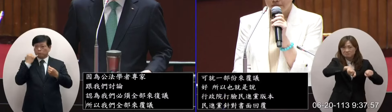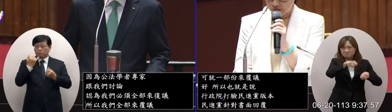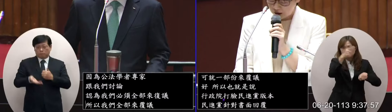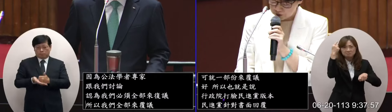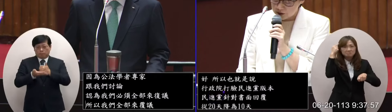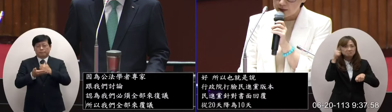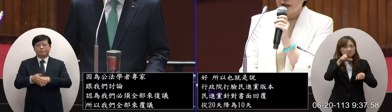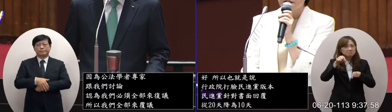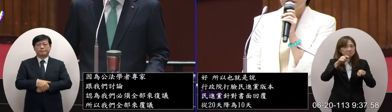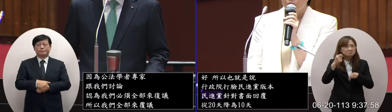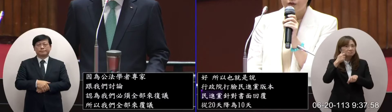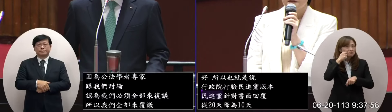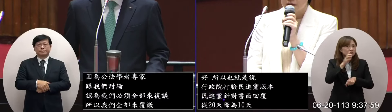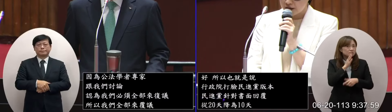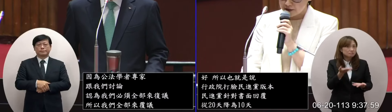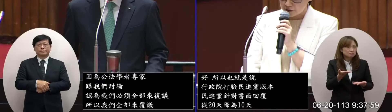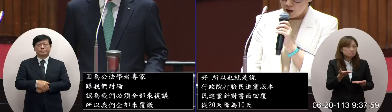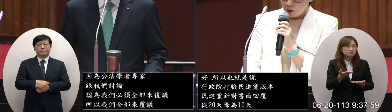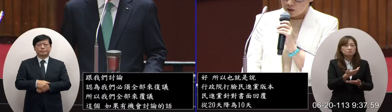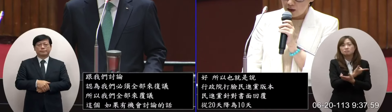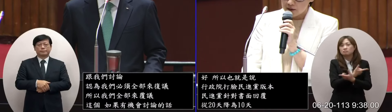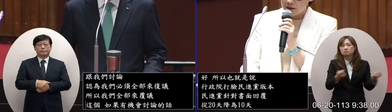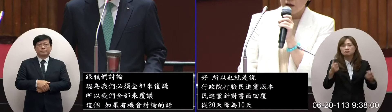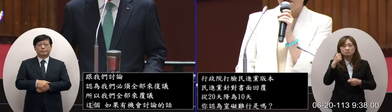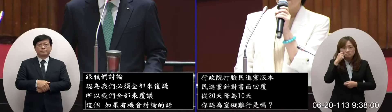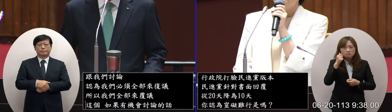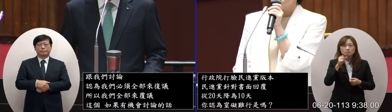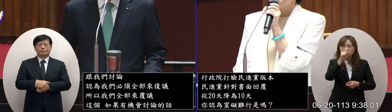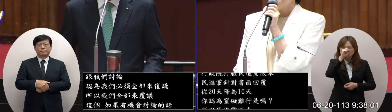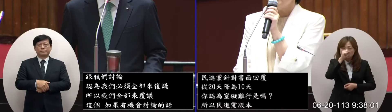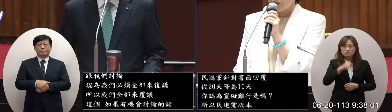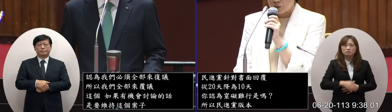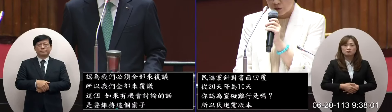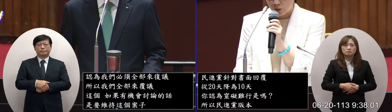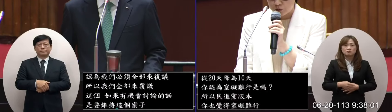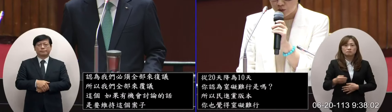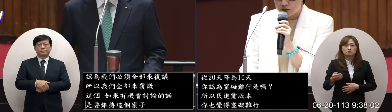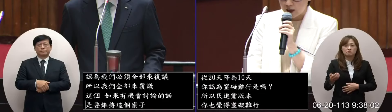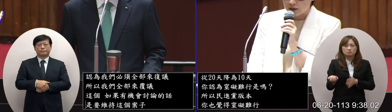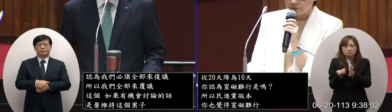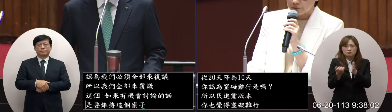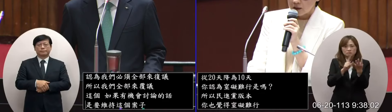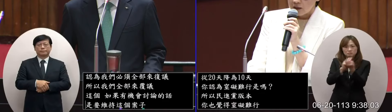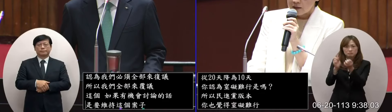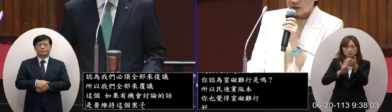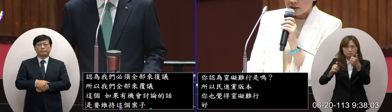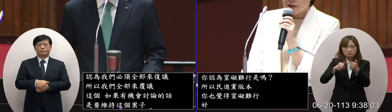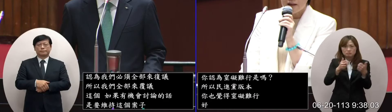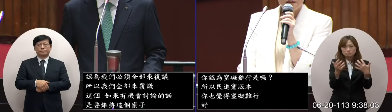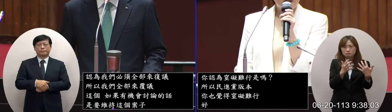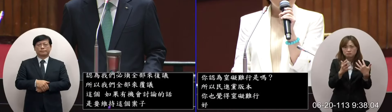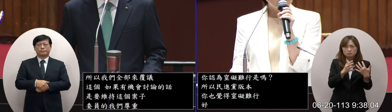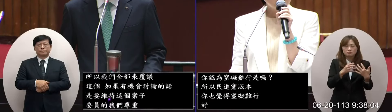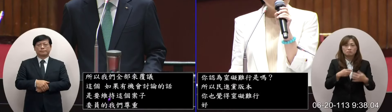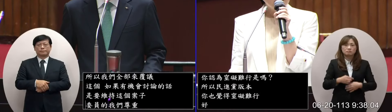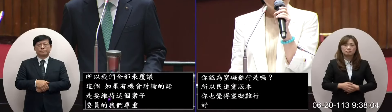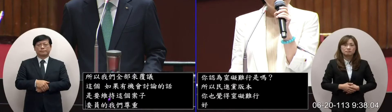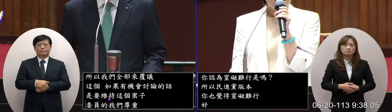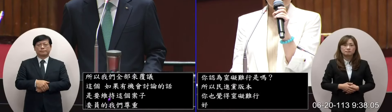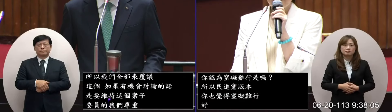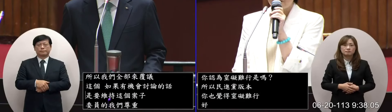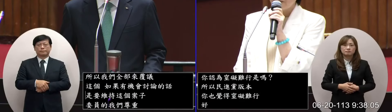们尊重。 好，挚爱难行都是挚爱难行。我刚刚听到您跟前面几位委员的询答，刚刚看到